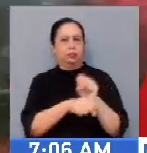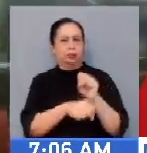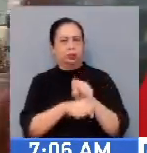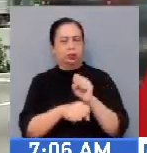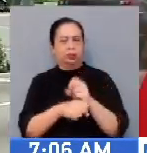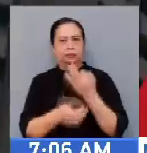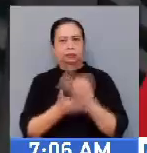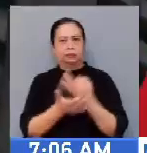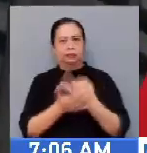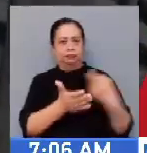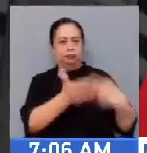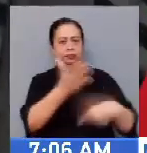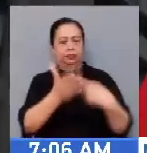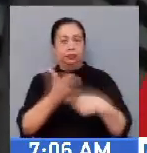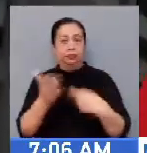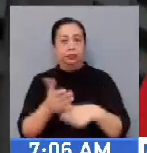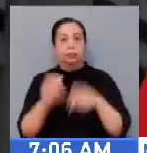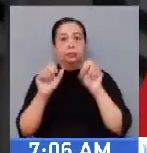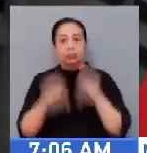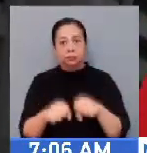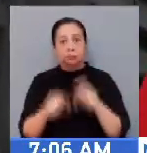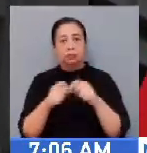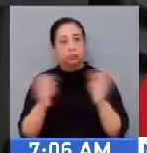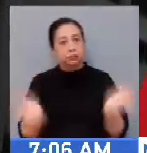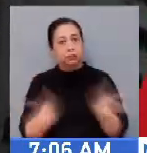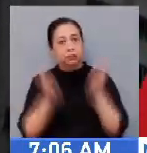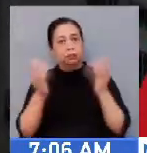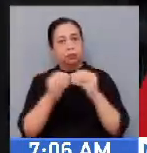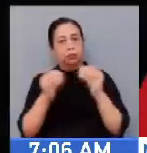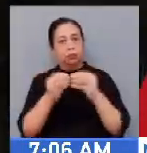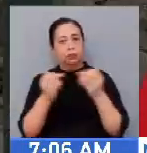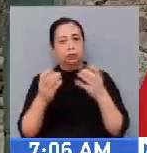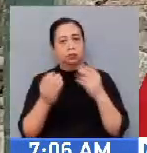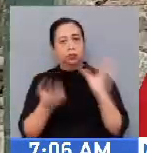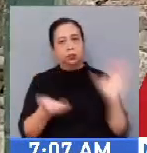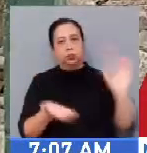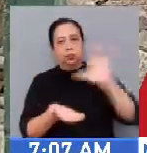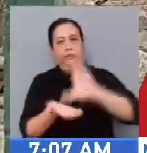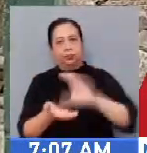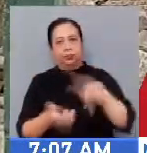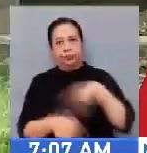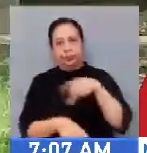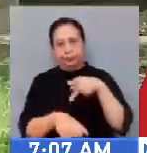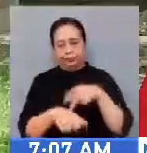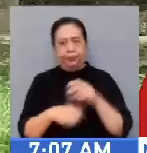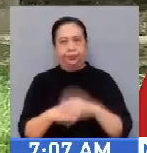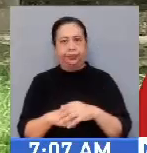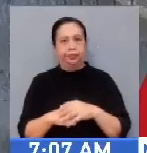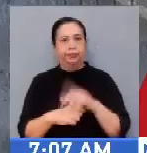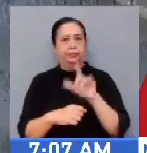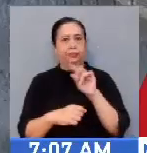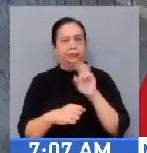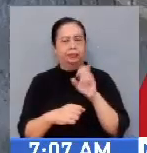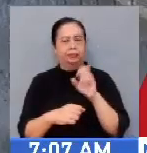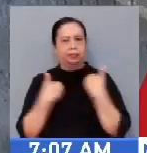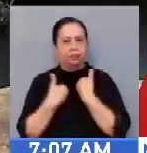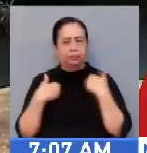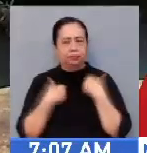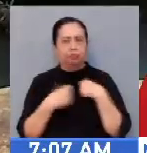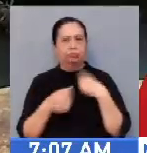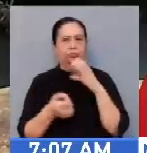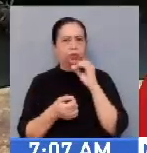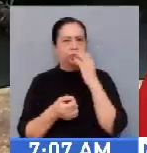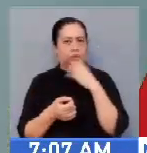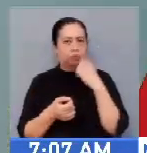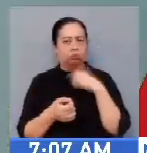na maaari raw makahikayat ng mas maraming mamumuhunan sa bansa. Livestock, corn and poultry bill para mapababa ang